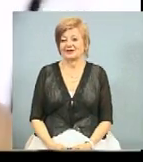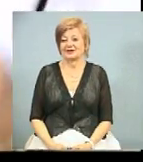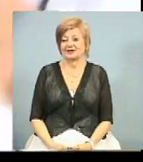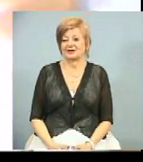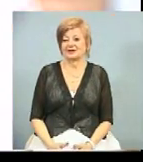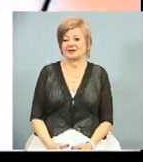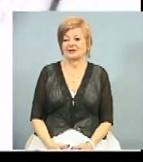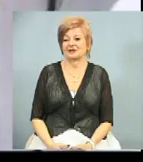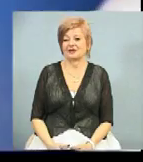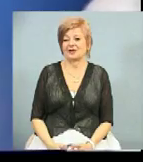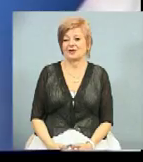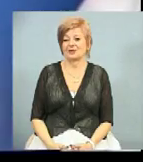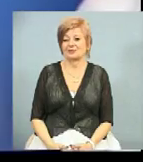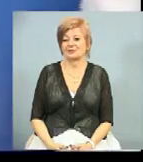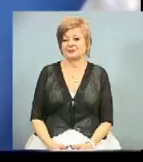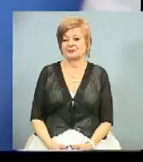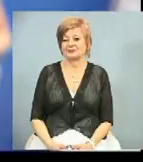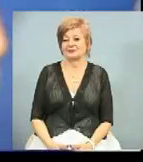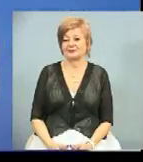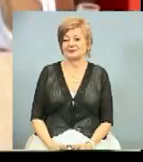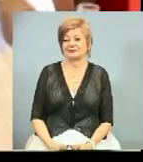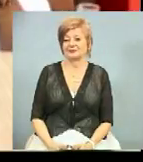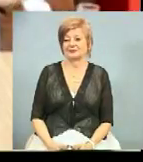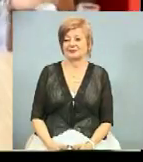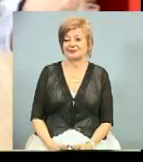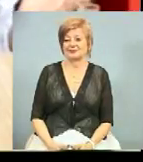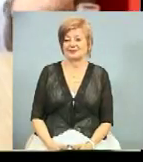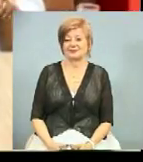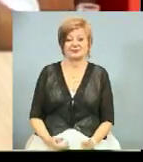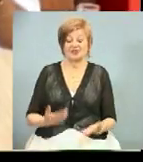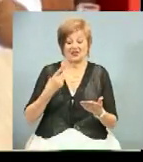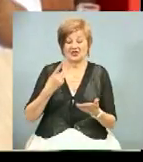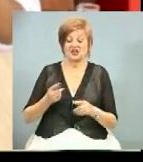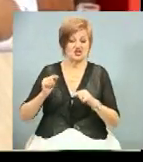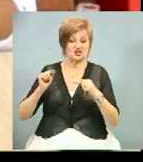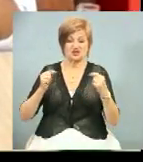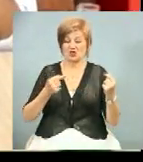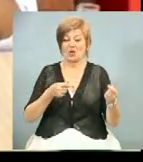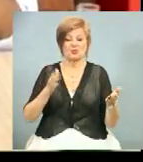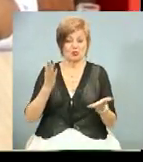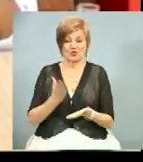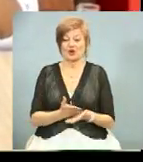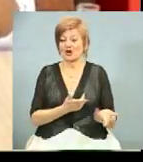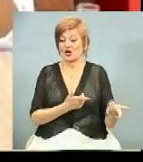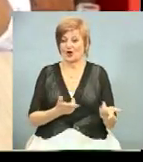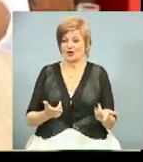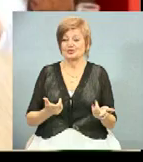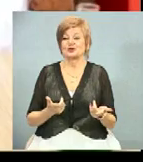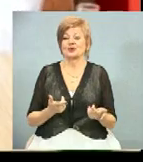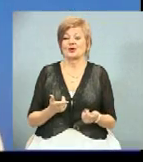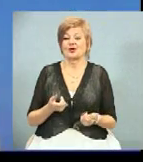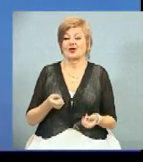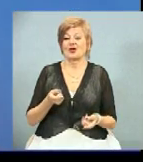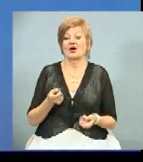Тримайте. Тримайте вище. Бачите, у нас все вийшло. Справжній шампур. Можна їхати на пікнік. Справжній